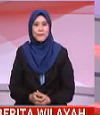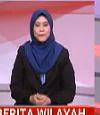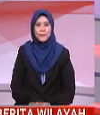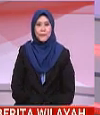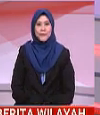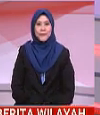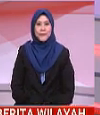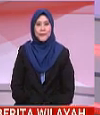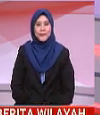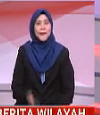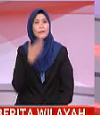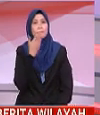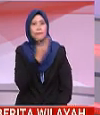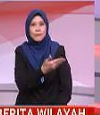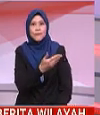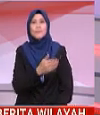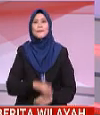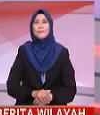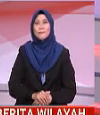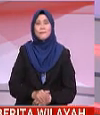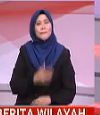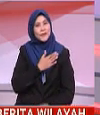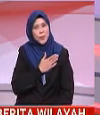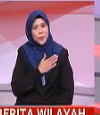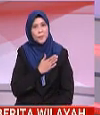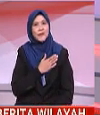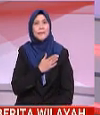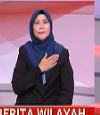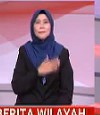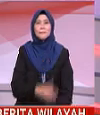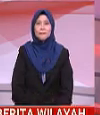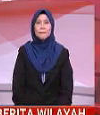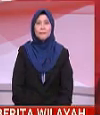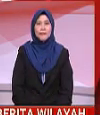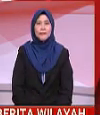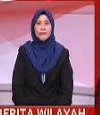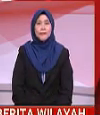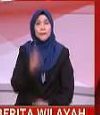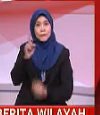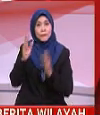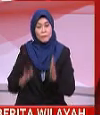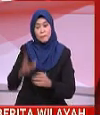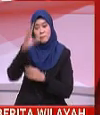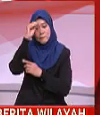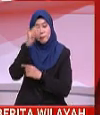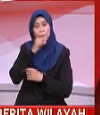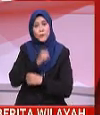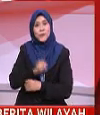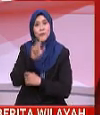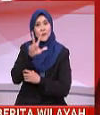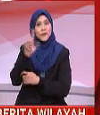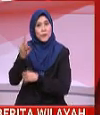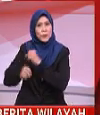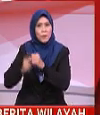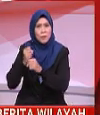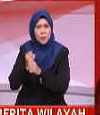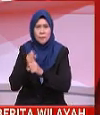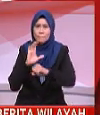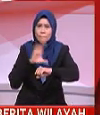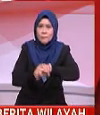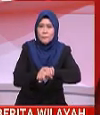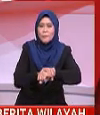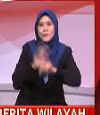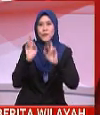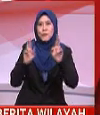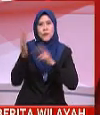Silakan, Vi. Terima kasih, Syuhaida. Salam hormat dan salam sejahtera. Seorang lelaki berumur 31 tahun ditahan pada